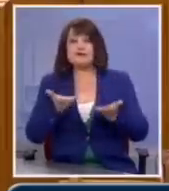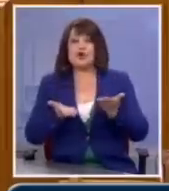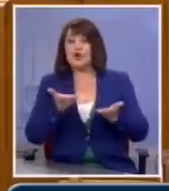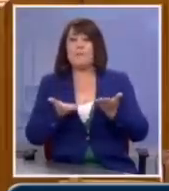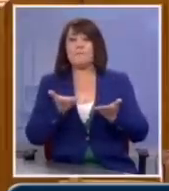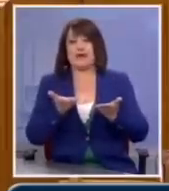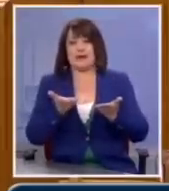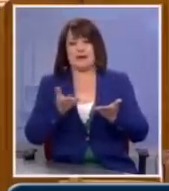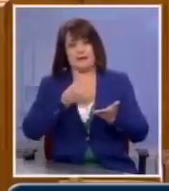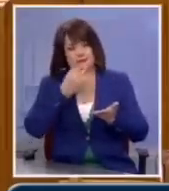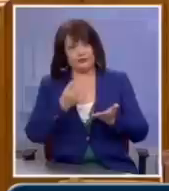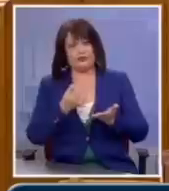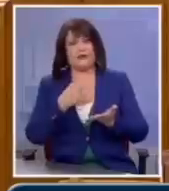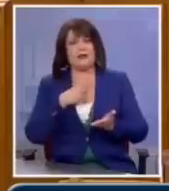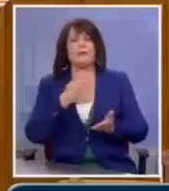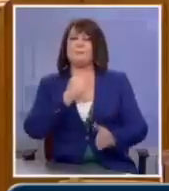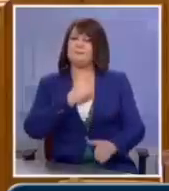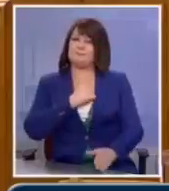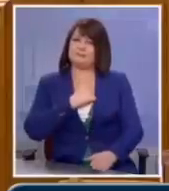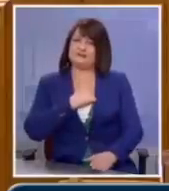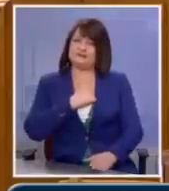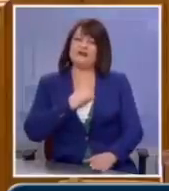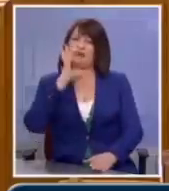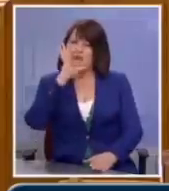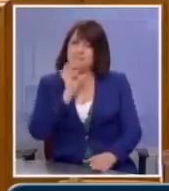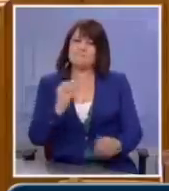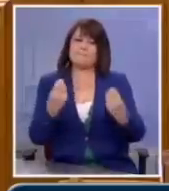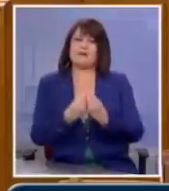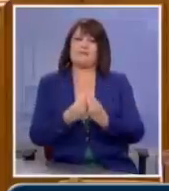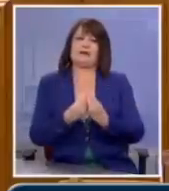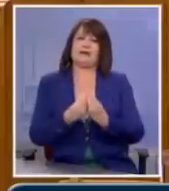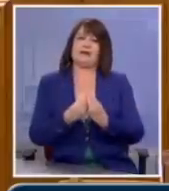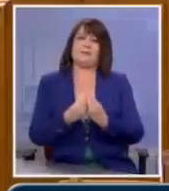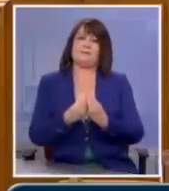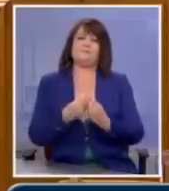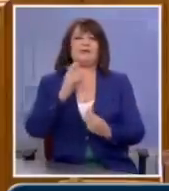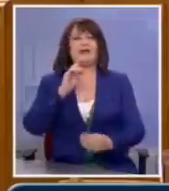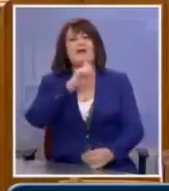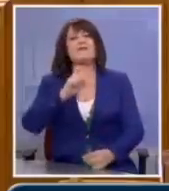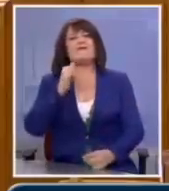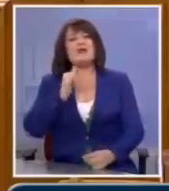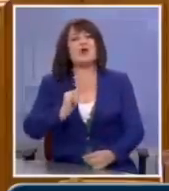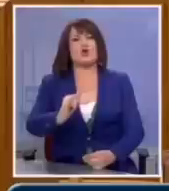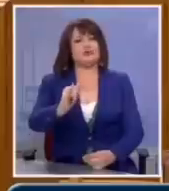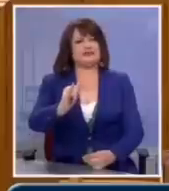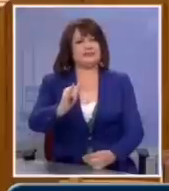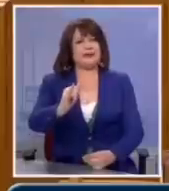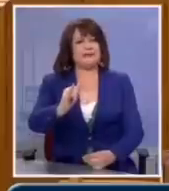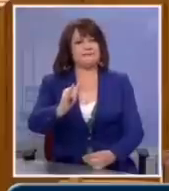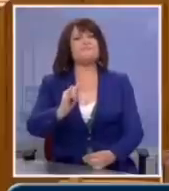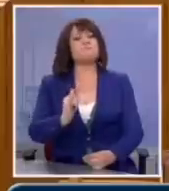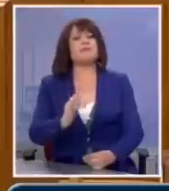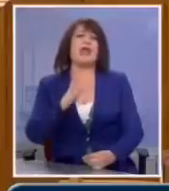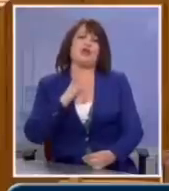όπως τη λέμε, γιατί τη θεωρούμε ότι είναι ρεαλιστική, τη θεωρούμε ότι είναι βιώσιμη και τη θεωρούμε ότι είναι